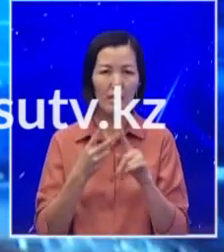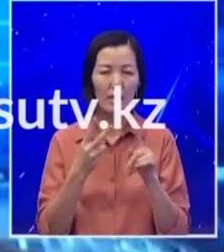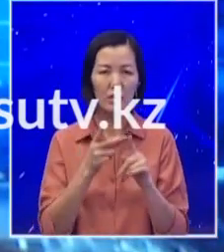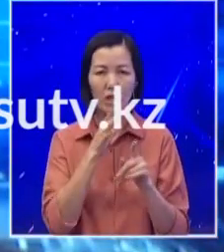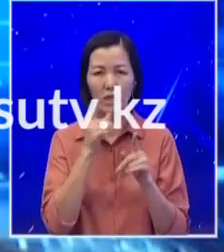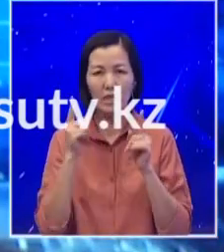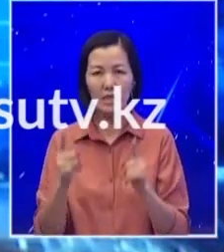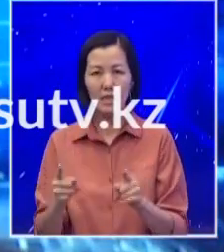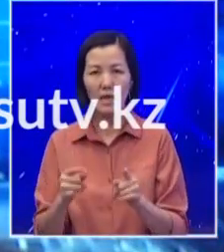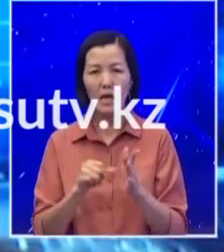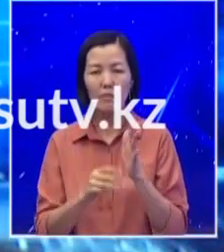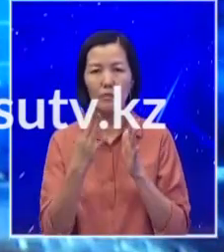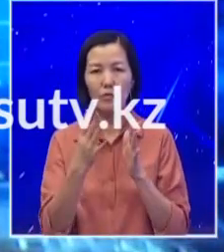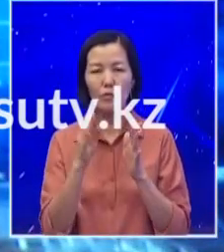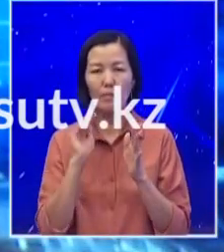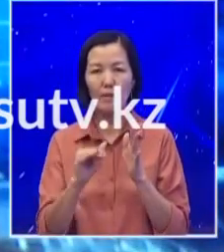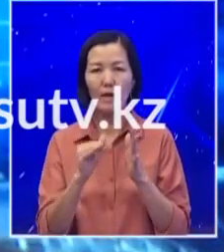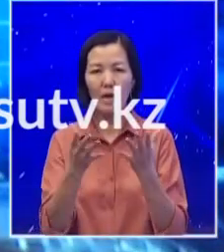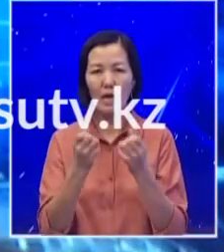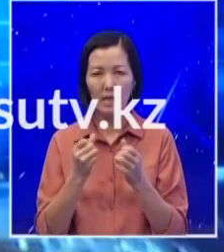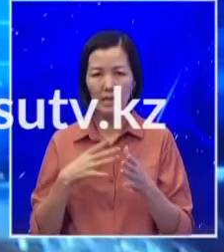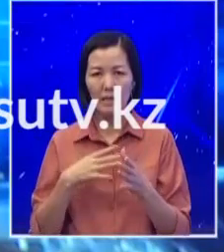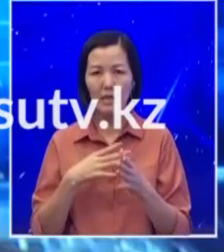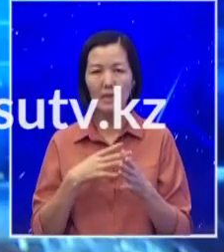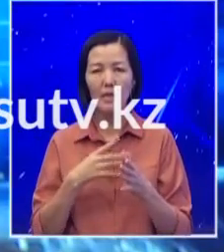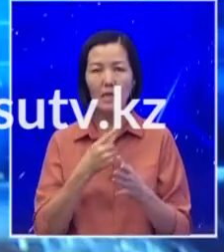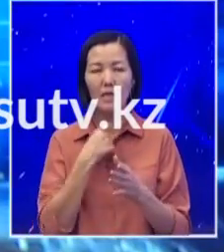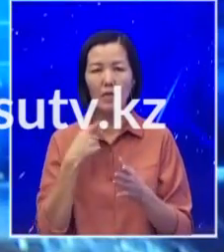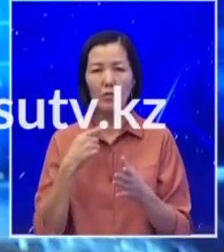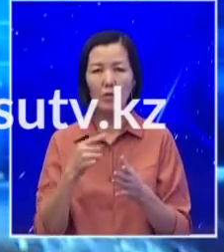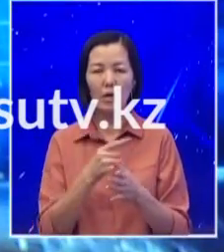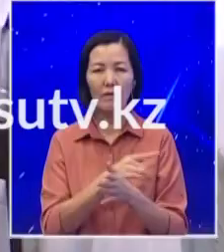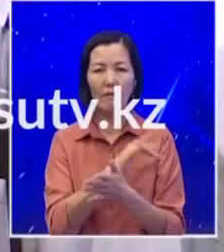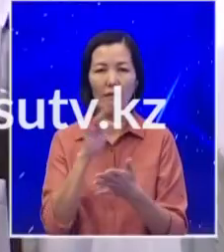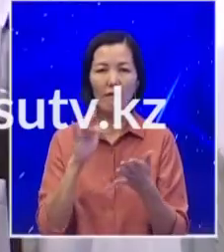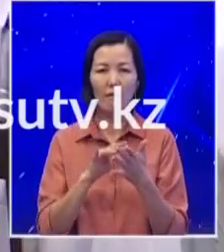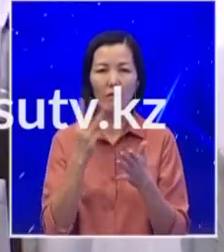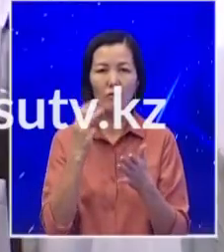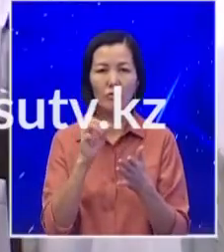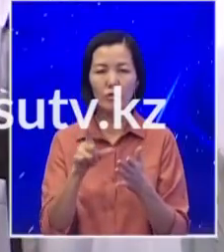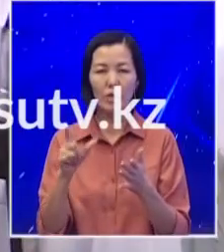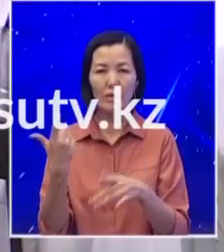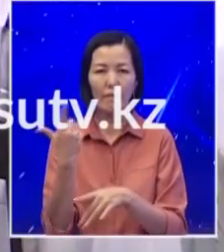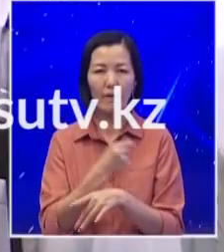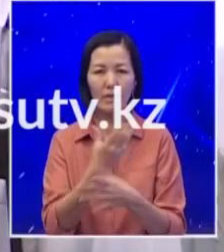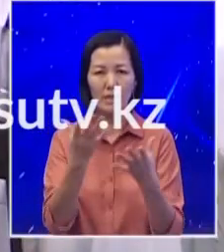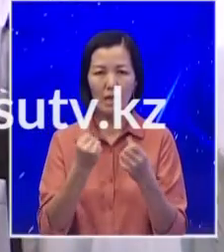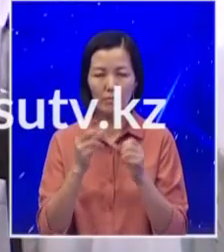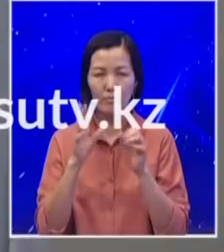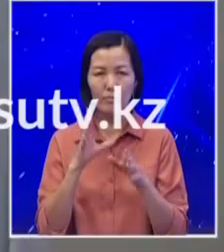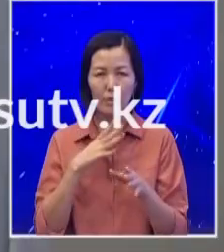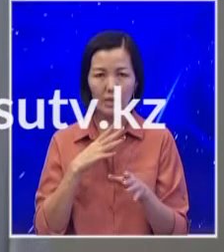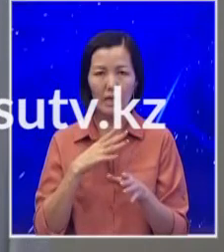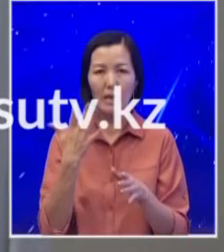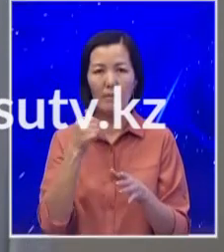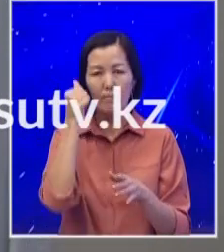кезеңін 64 мың адамнан өтті. Күн санап талғырған қалалық емханасында 300 адамға дейін қабылдау жүргізіліп жатыр. Бұдан бөлек